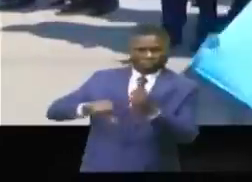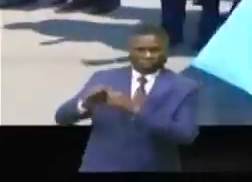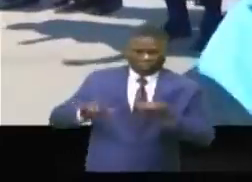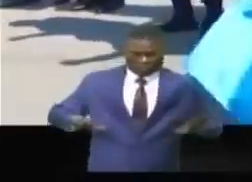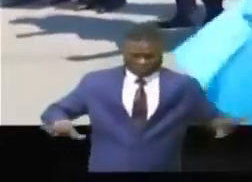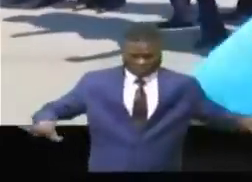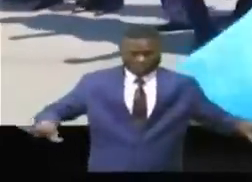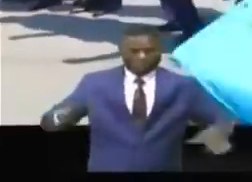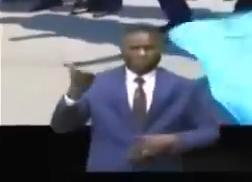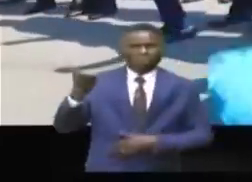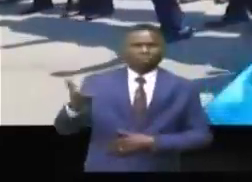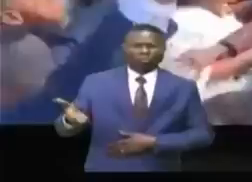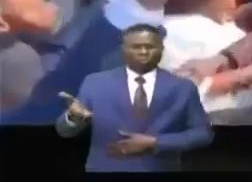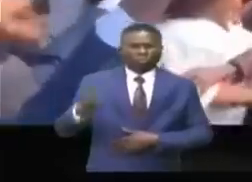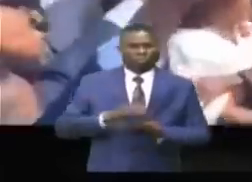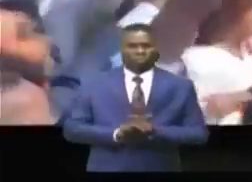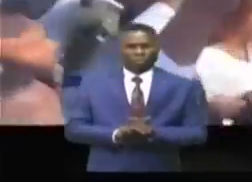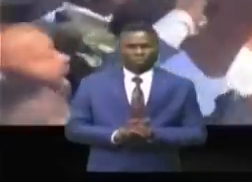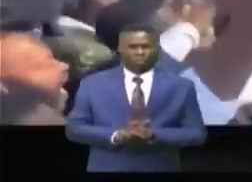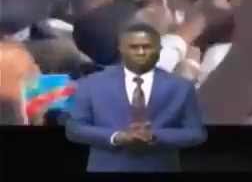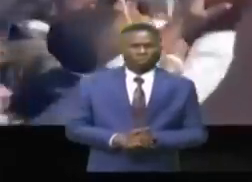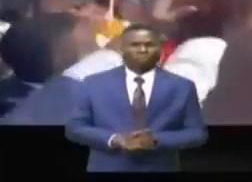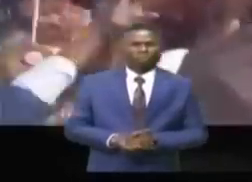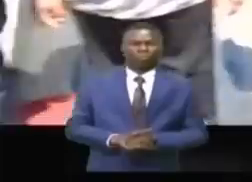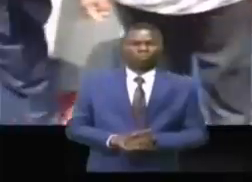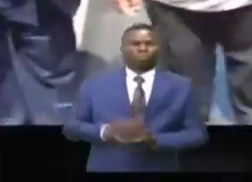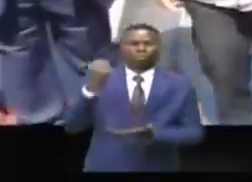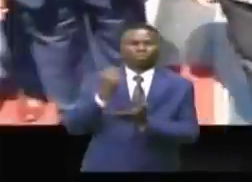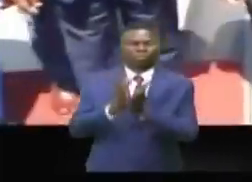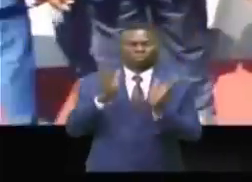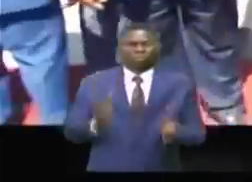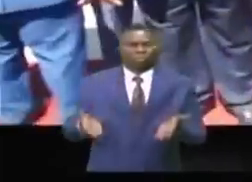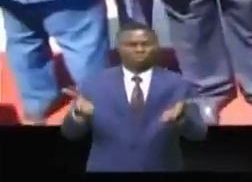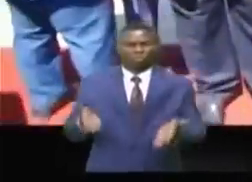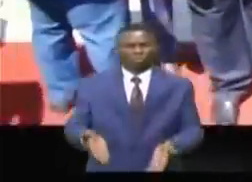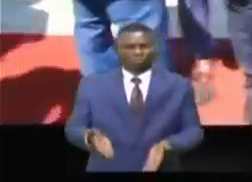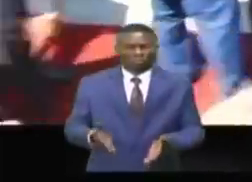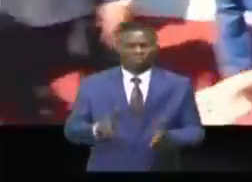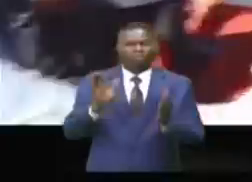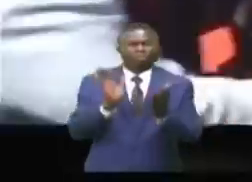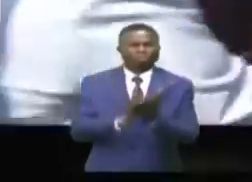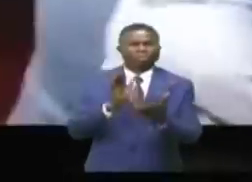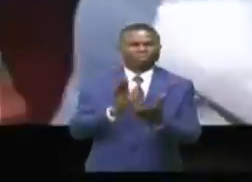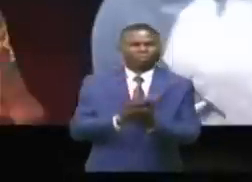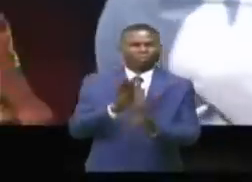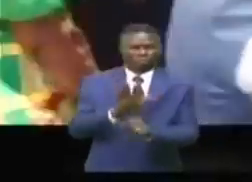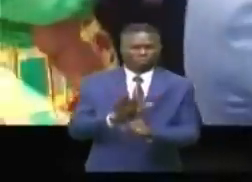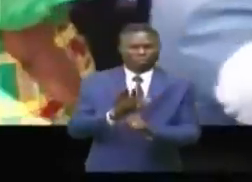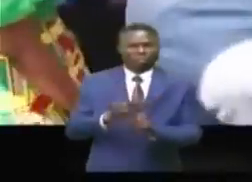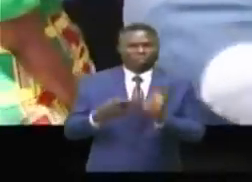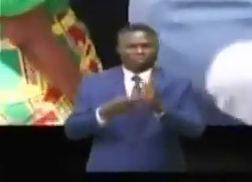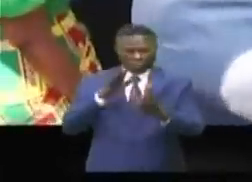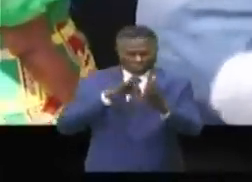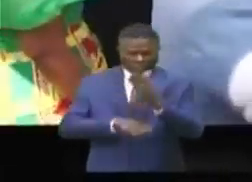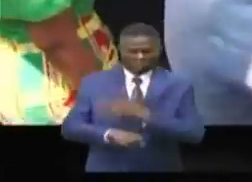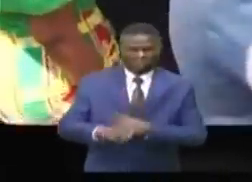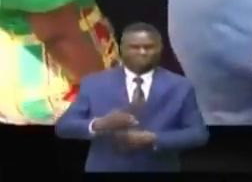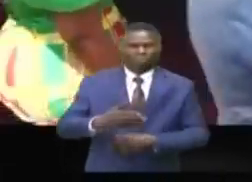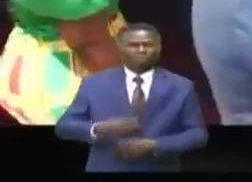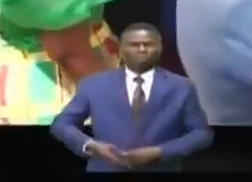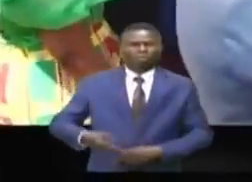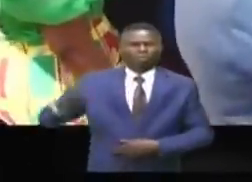l'aéroport international Robert Mugabe de Harare. C'est une tonnerre d'acclamations qui marque l'entrée des invités de